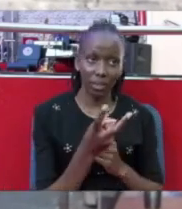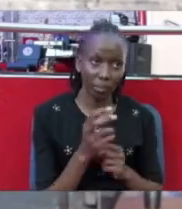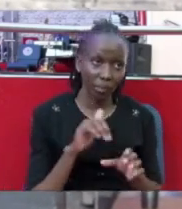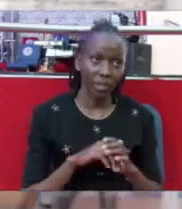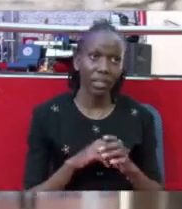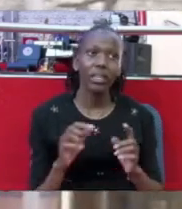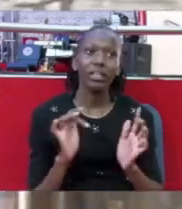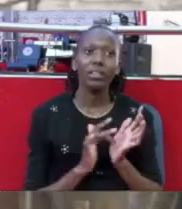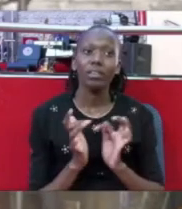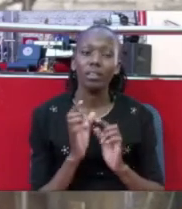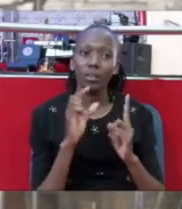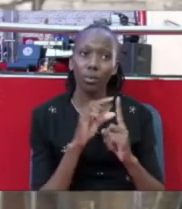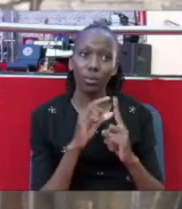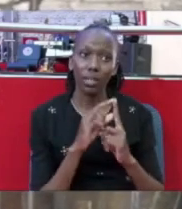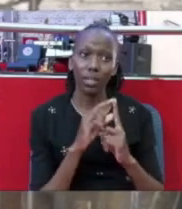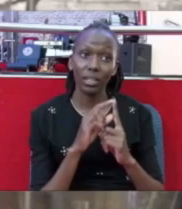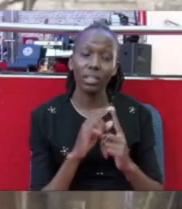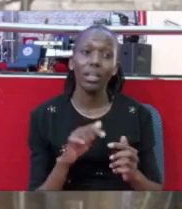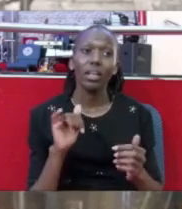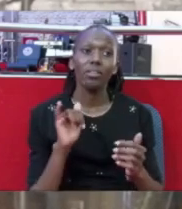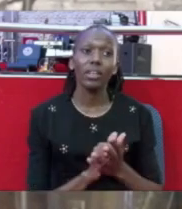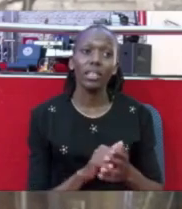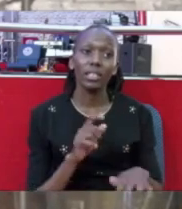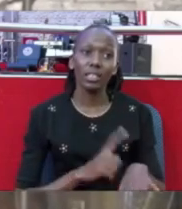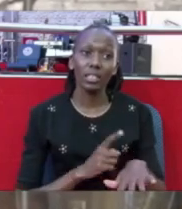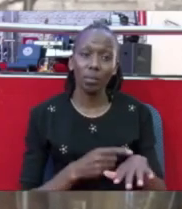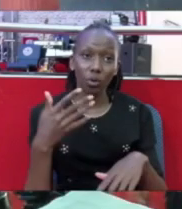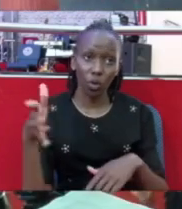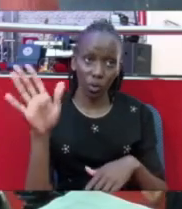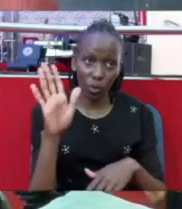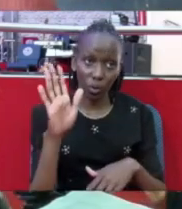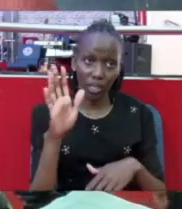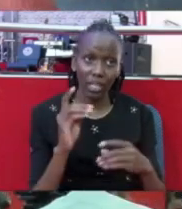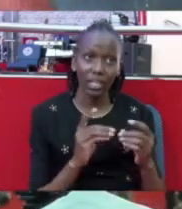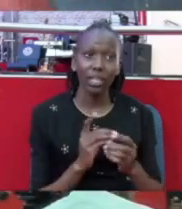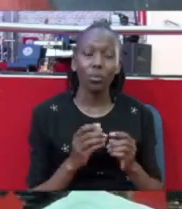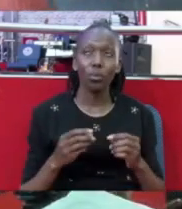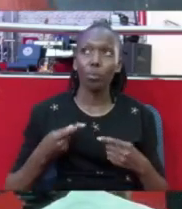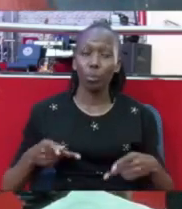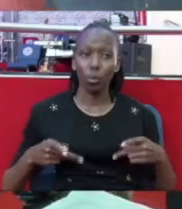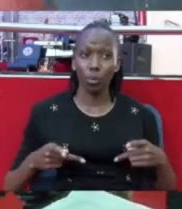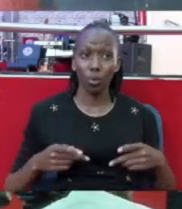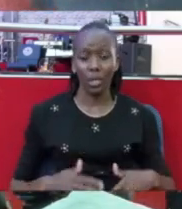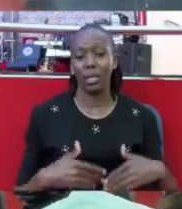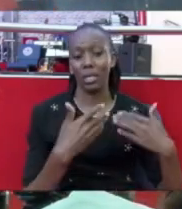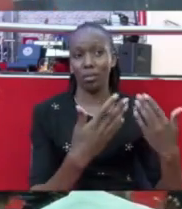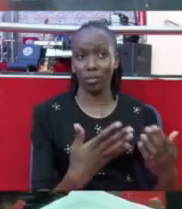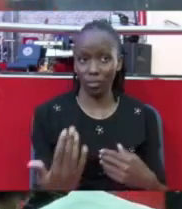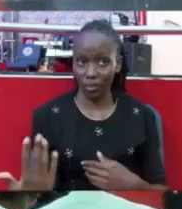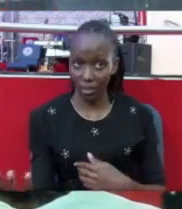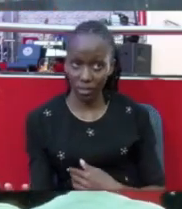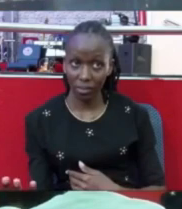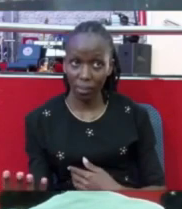with individuals. Kwamba Mungu wakati wowote alikuwa anafanya na wanadamu. He gave them things. Alikuwa anawapa vitu. He gave